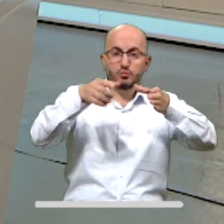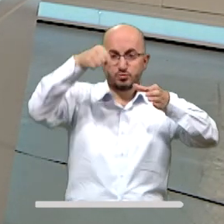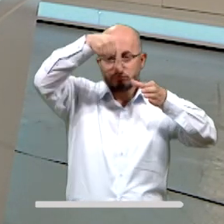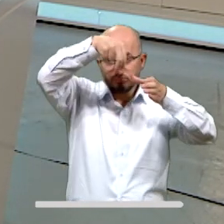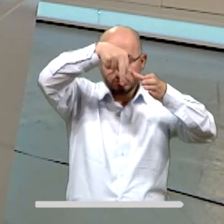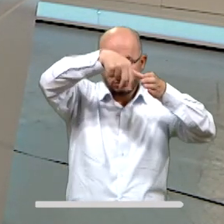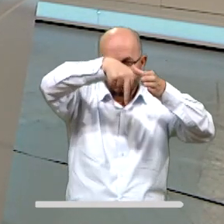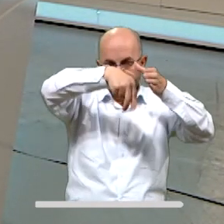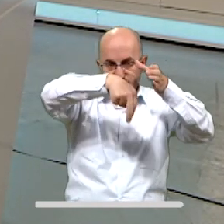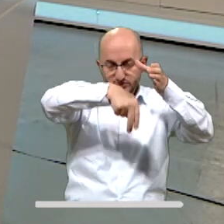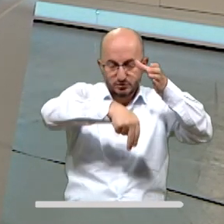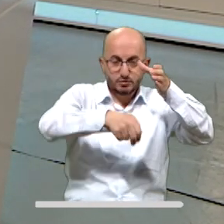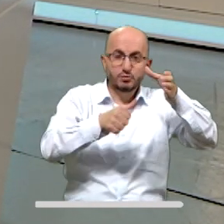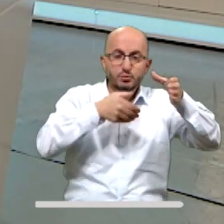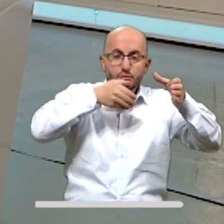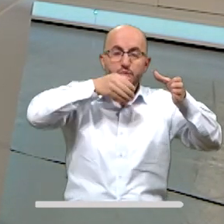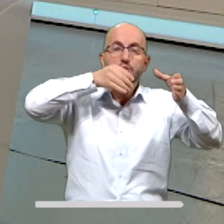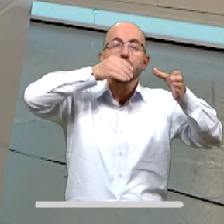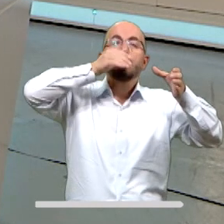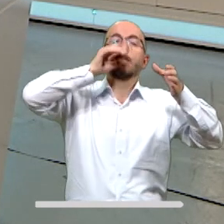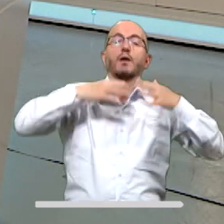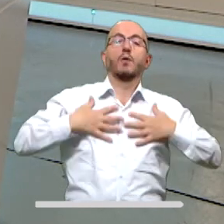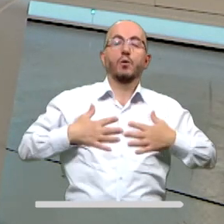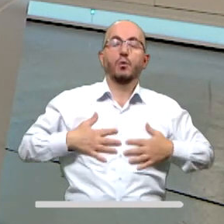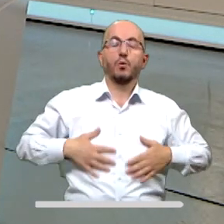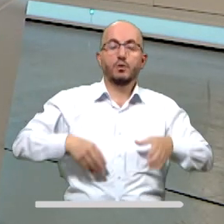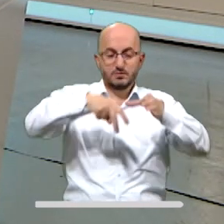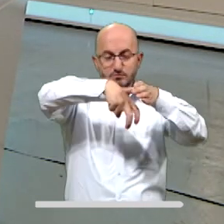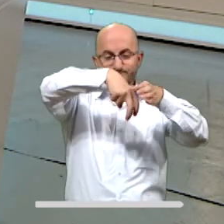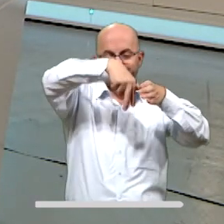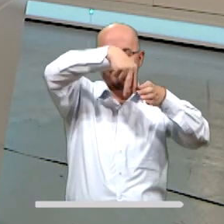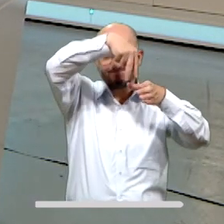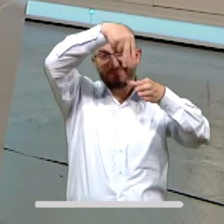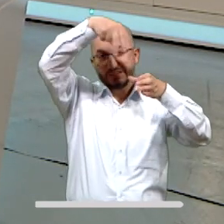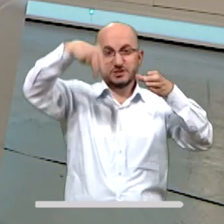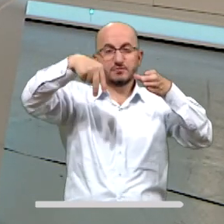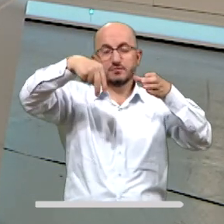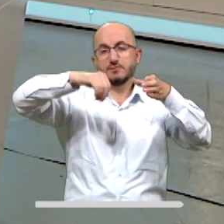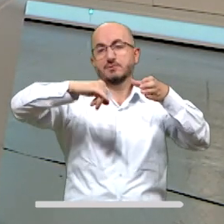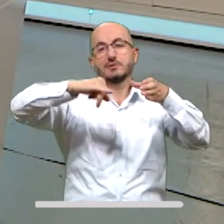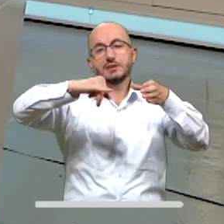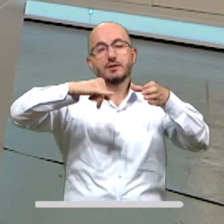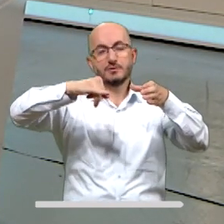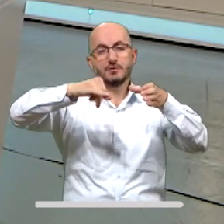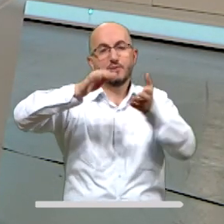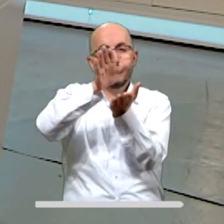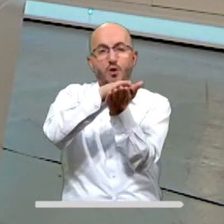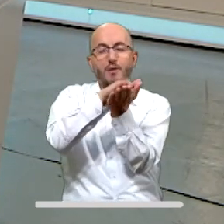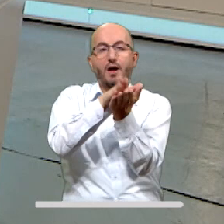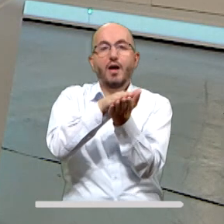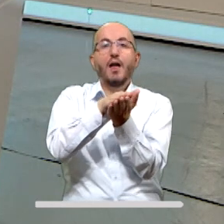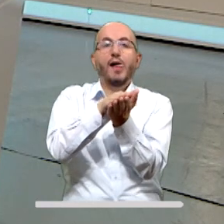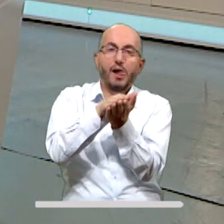iner, işte su ihtiyacını giderir. Tam çıkacakken bakar ki kuyunun başında, bağışlayın, bir köpek